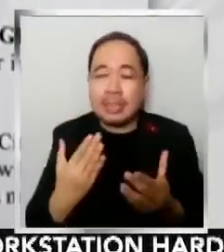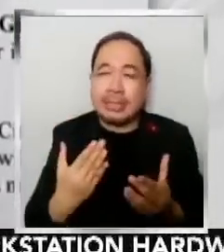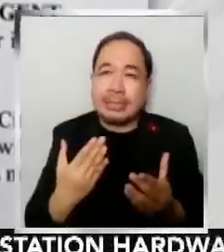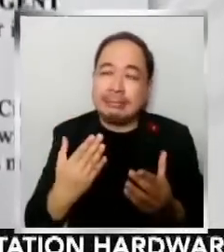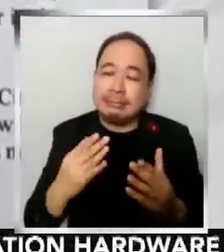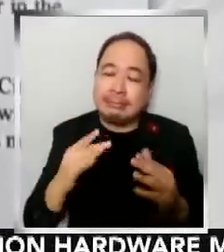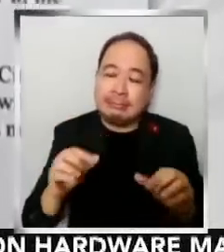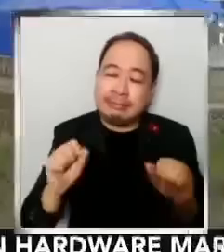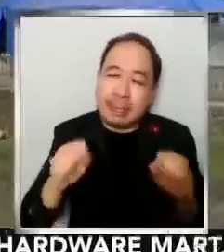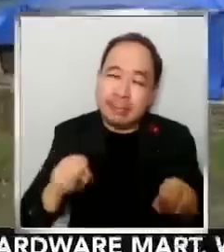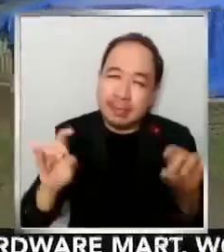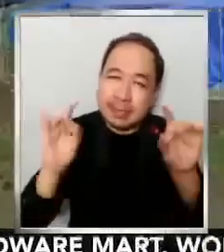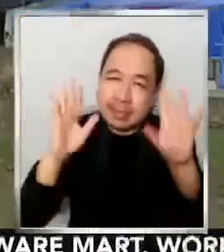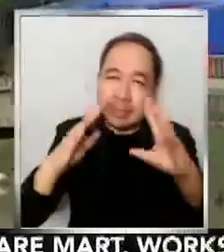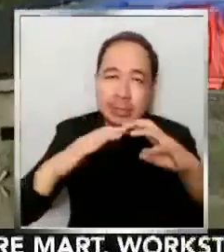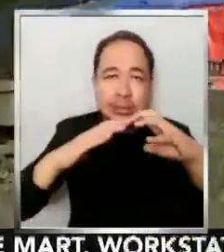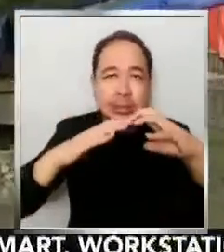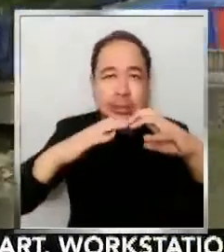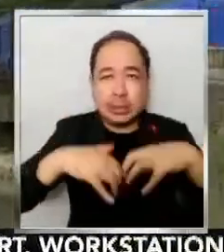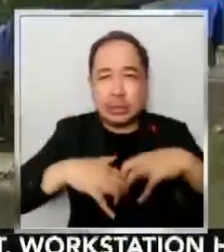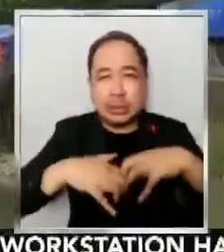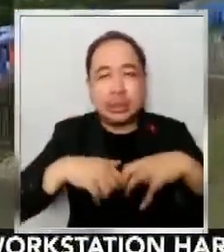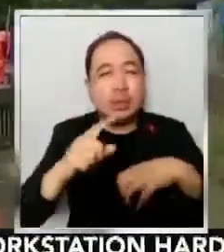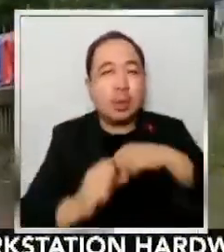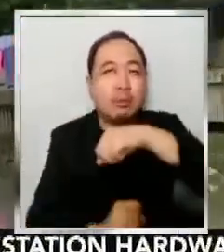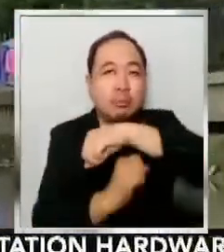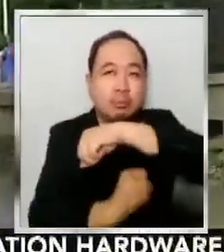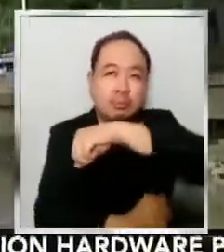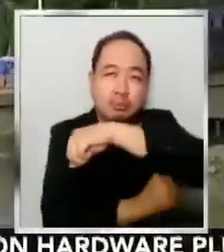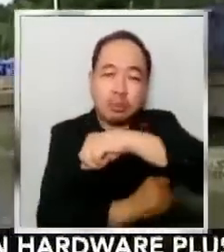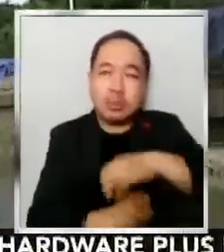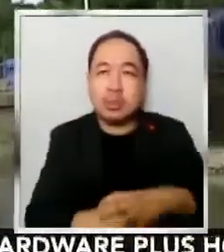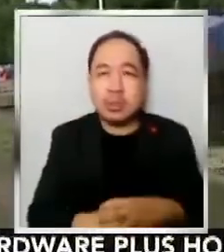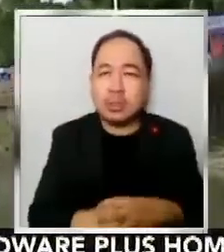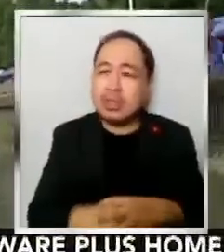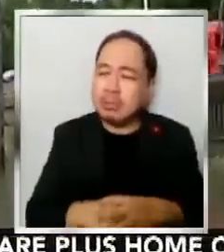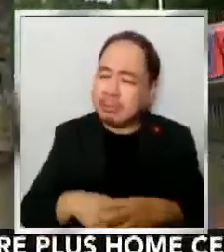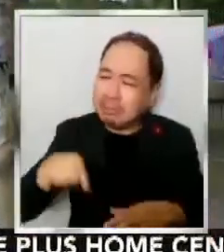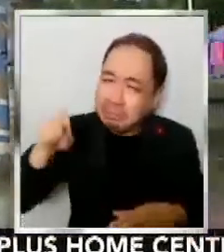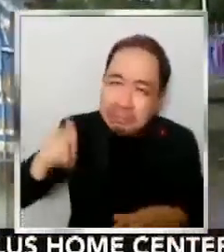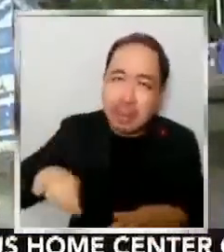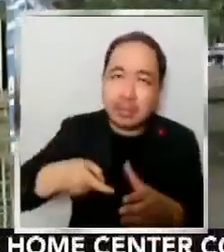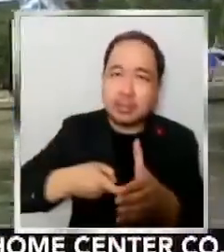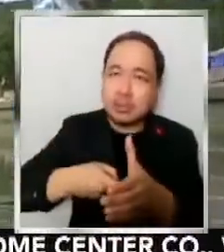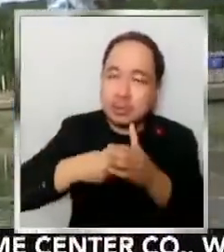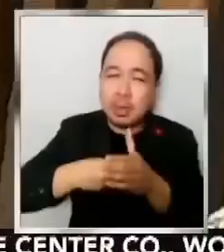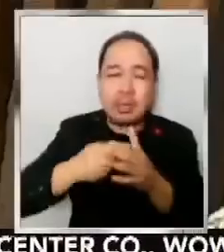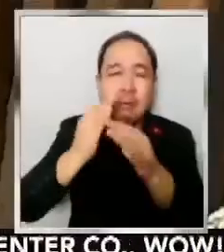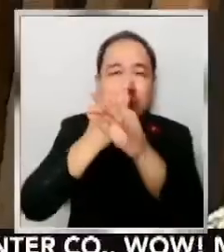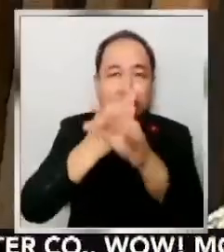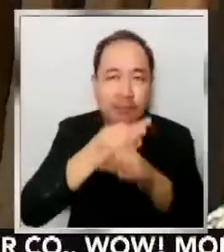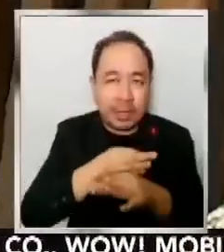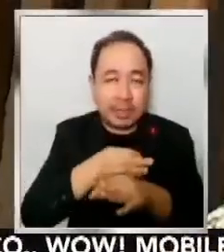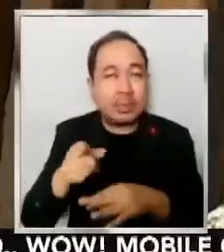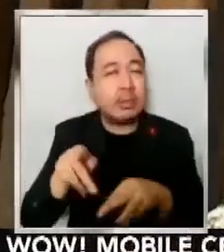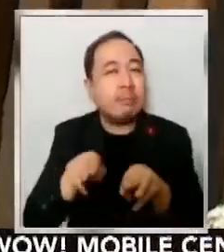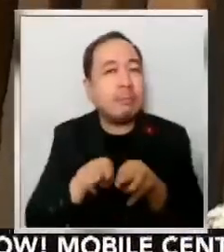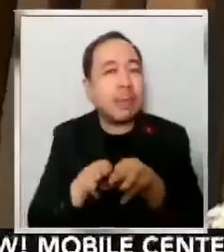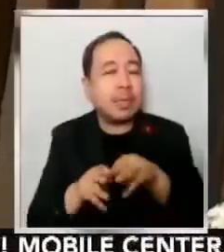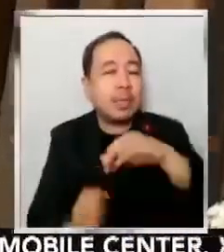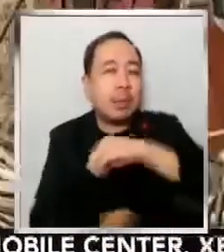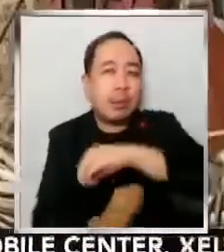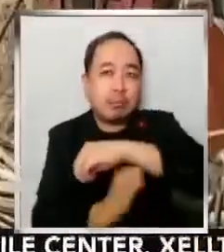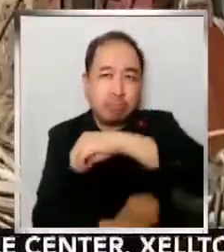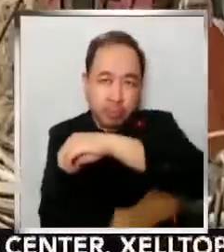tulay ang pinsala. We are demanding for the immediate rectification of the structural damage on the Marikina Bridge. We are duty bound to act